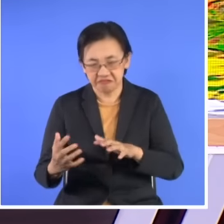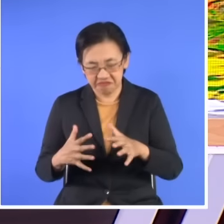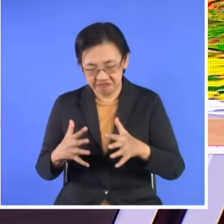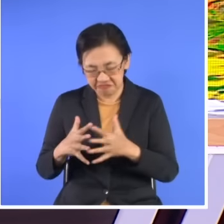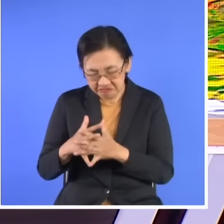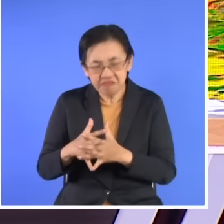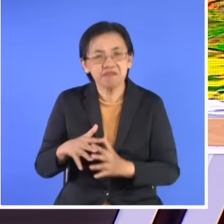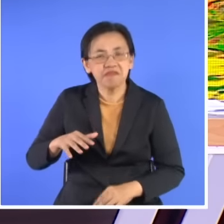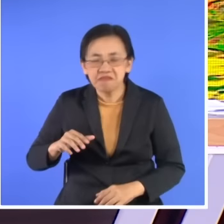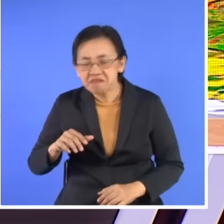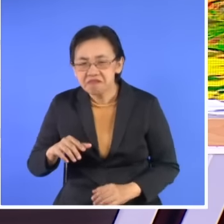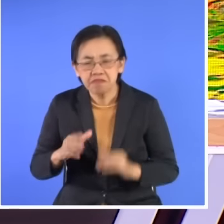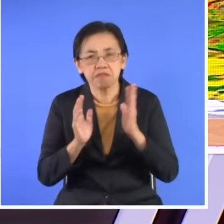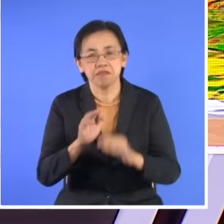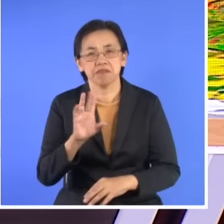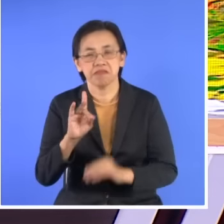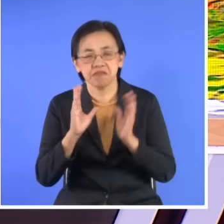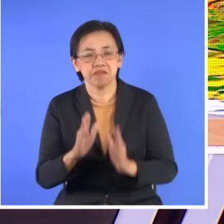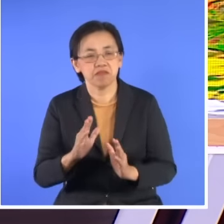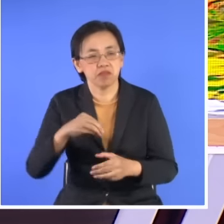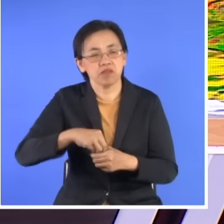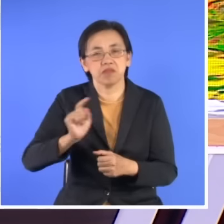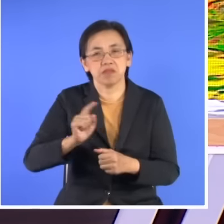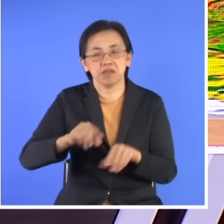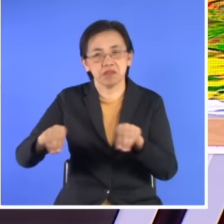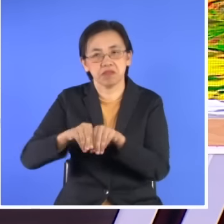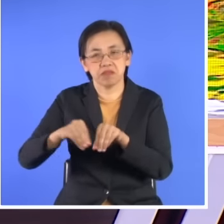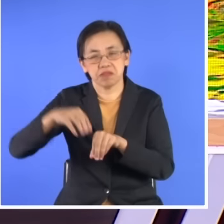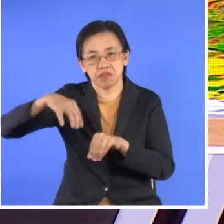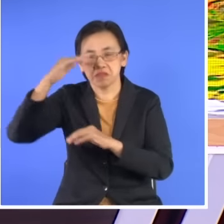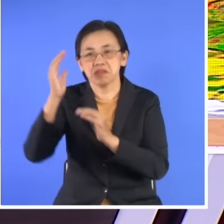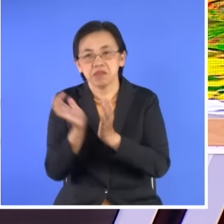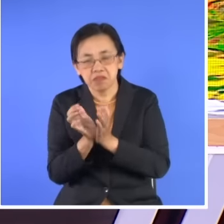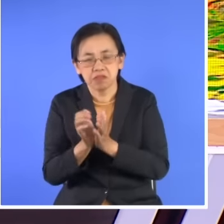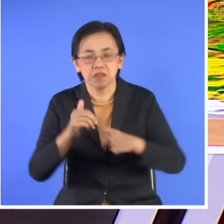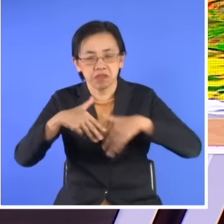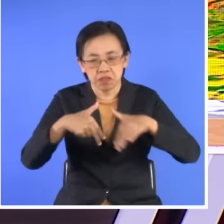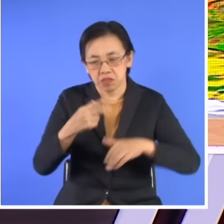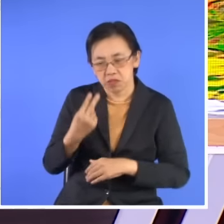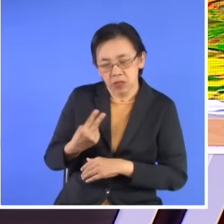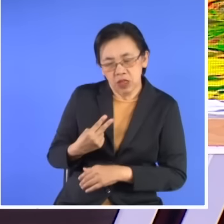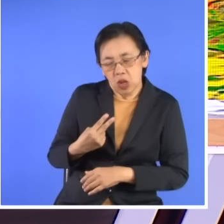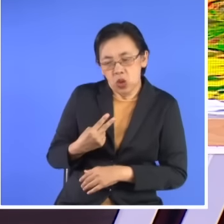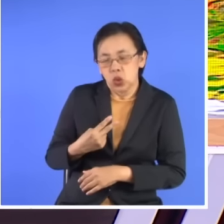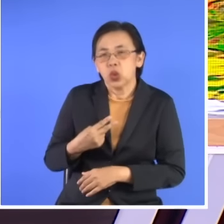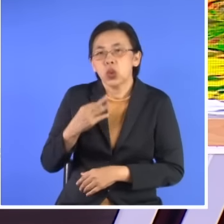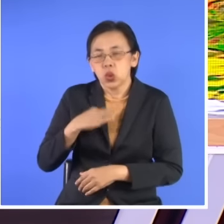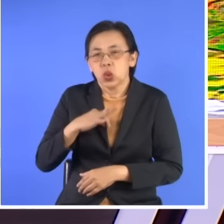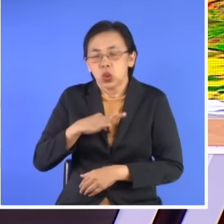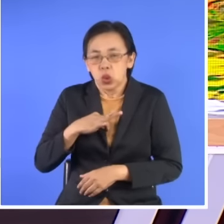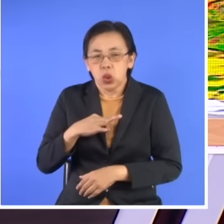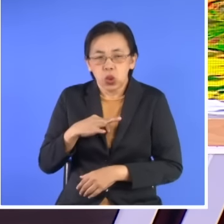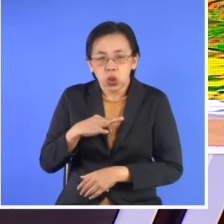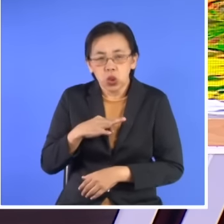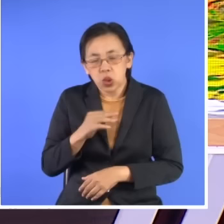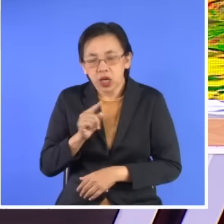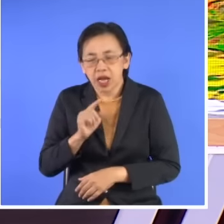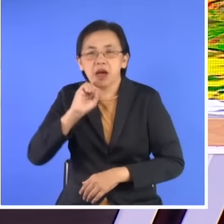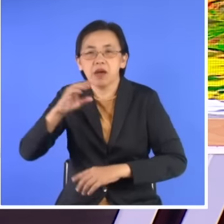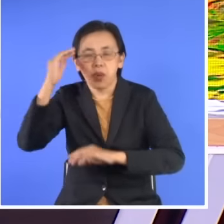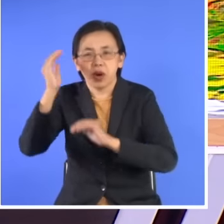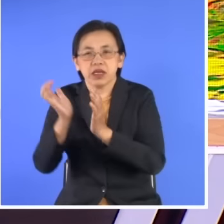โอหนี่ 8คนนะนะครับไปอยู่ที่บริเวณใกล้ๆโรงพักเนี่ยนะครับชาวบ้านเห็นโอ้โหเนี่ยคงจะเป็นเรื่องใหญ่แน่ๆเลยเขาก็เลยแจ้งตำรวจ